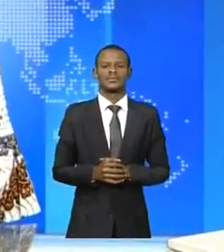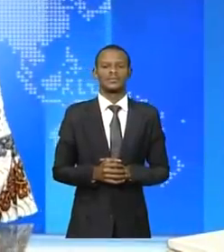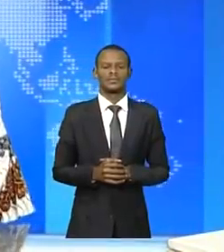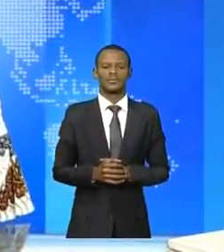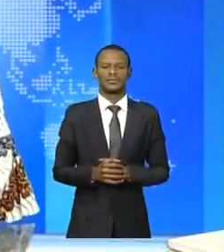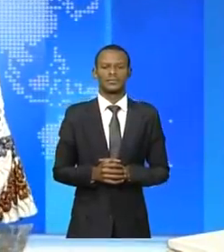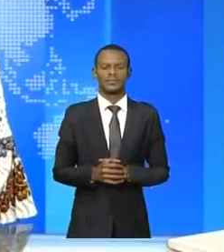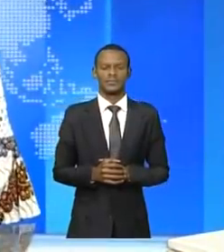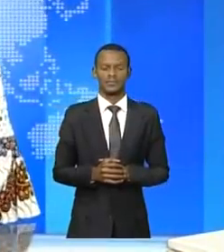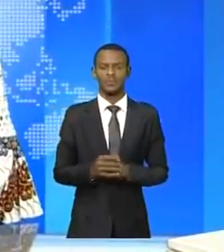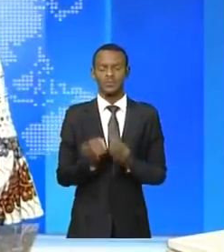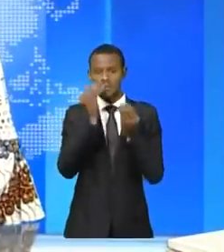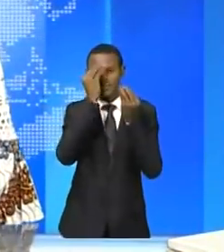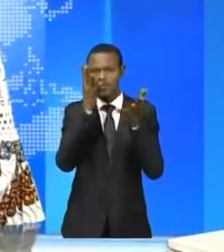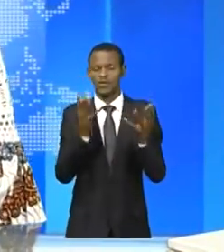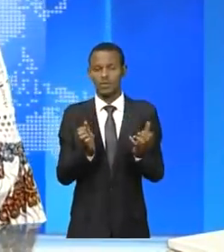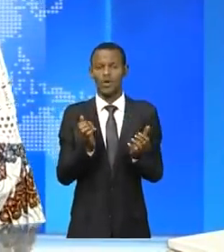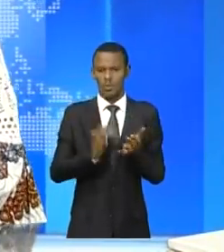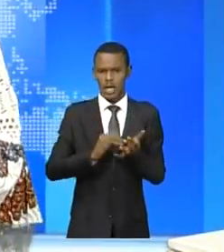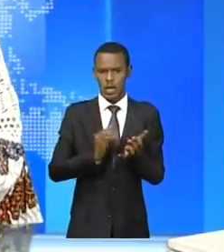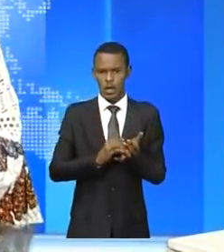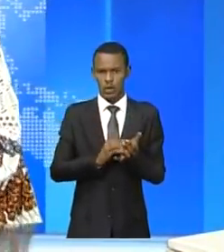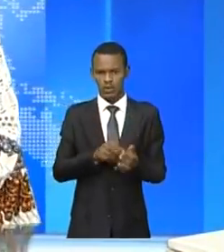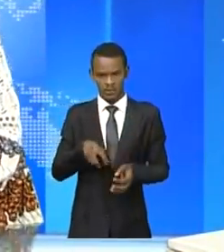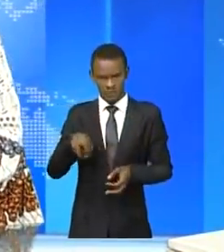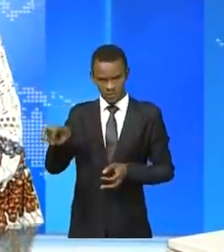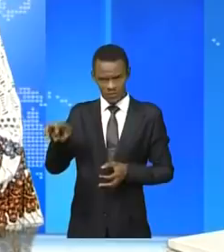Et il y a lieu de vous signaler également qu'après cette visite